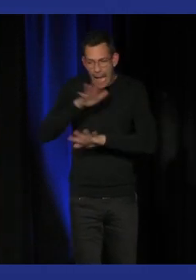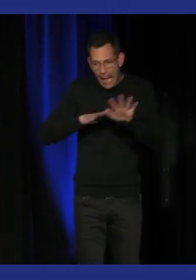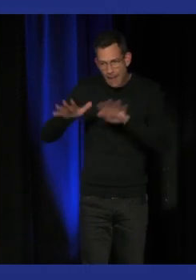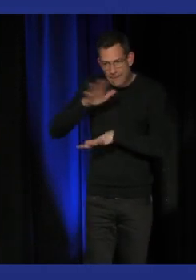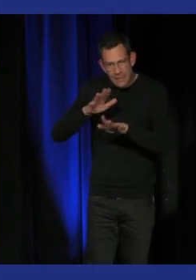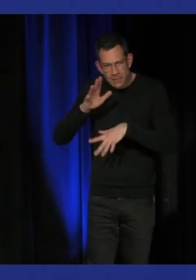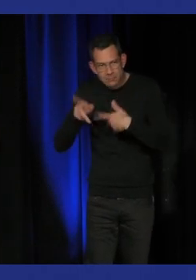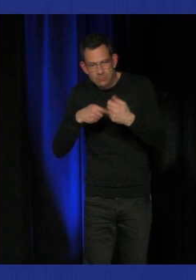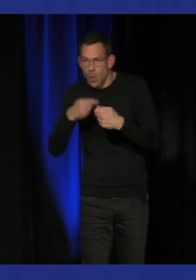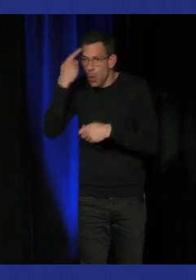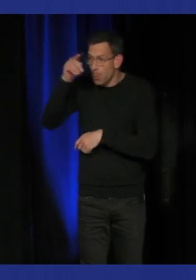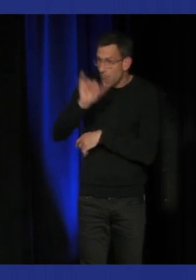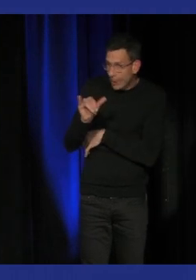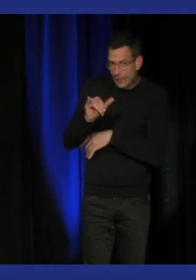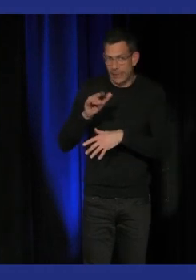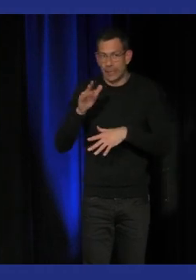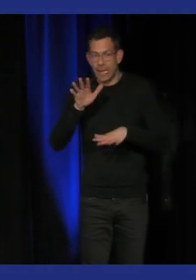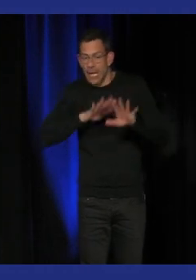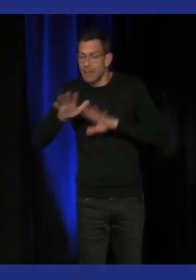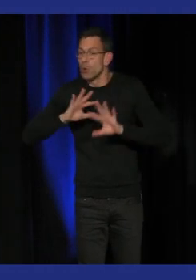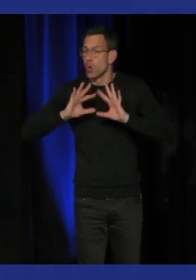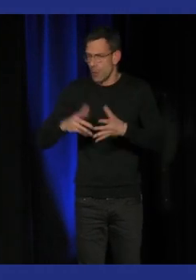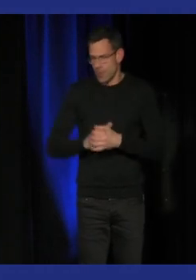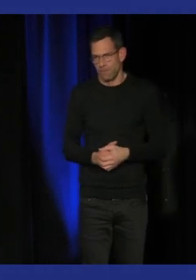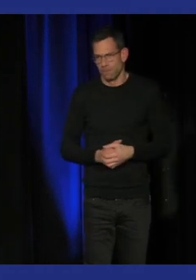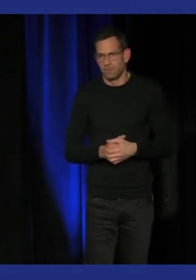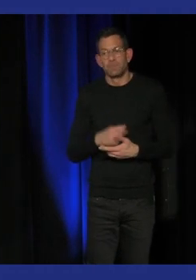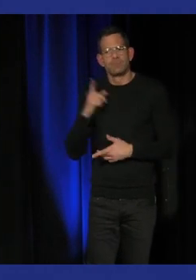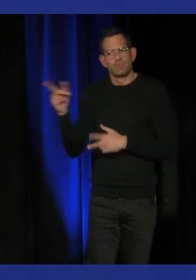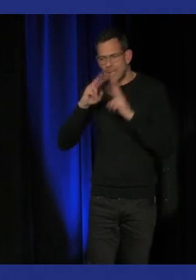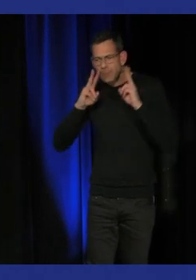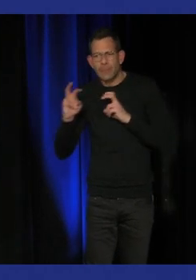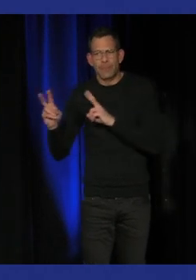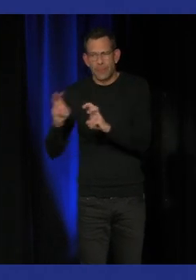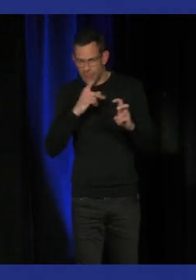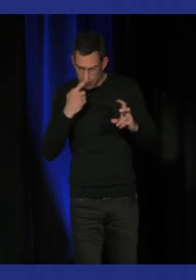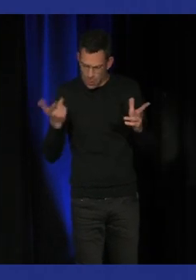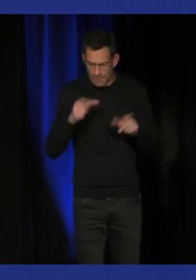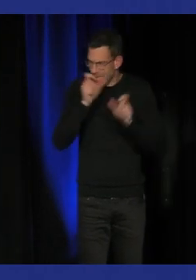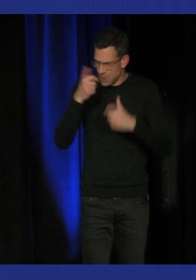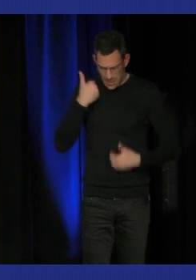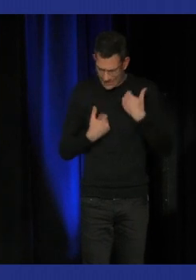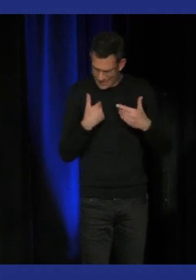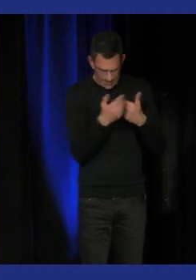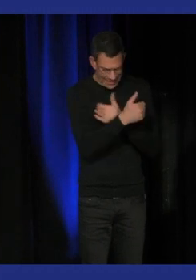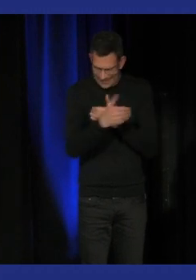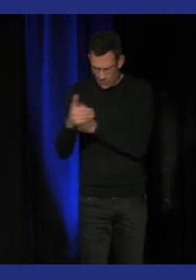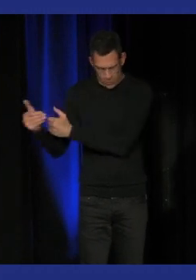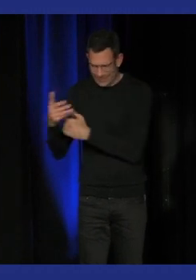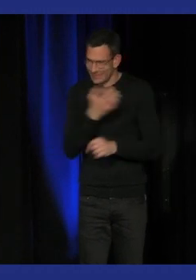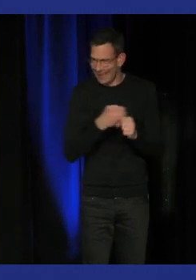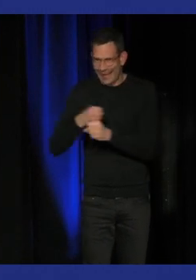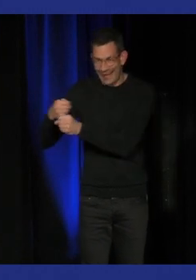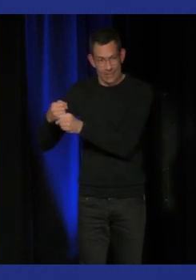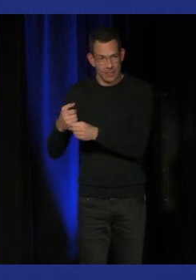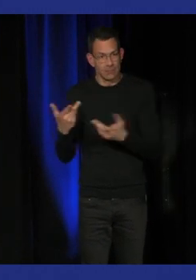faits et dans quel sens. Et donc, l'étude avait essayé de catégoriser les personnes handicapées. Et il y avait un groupe... Quand